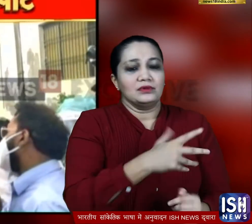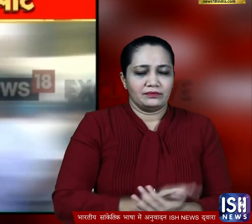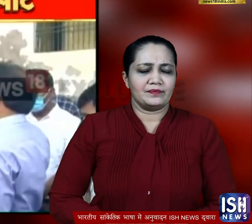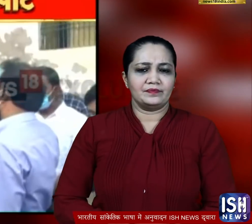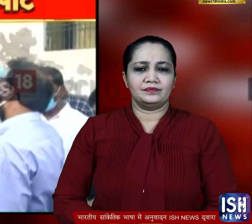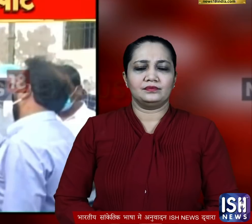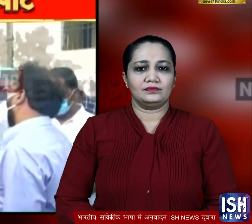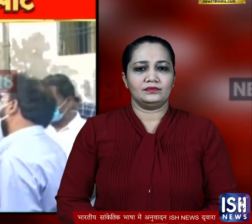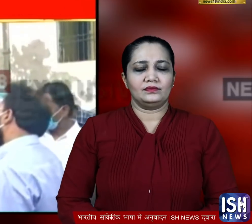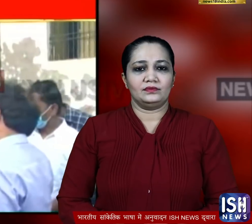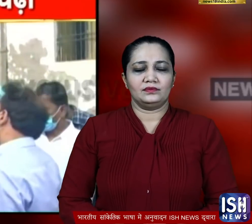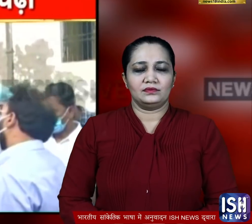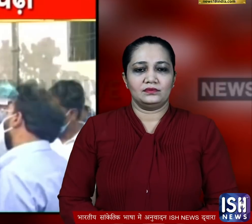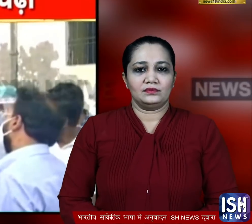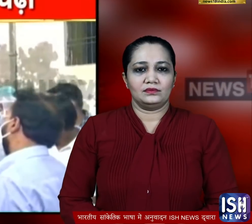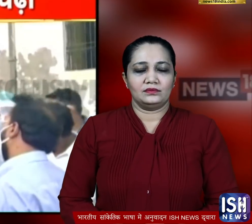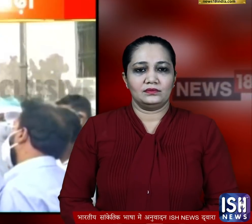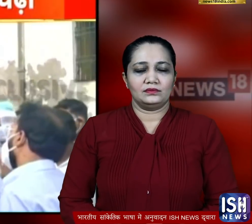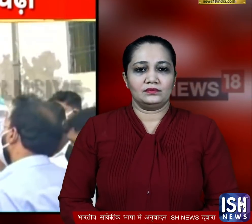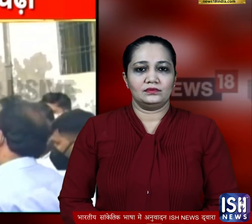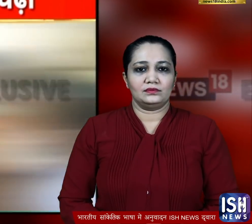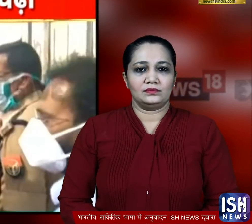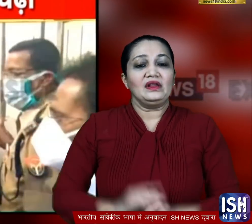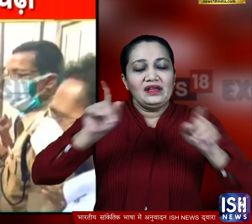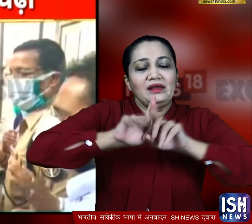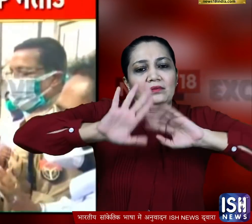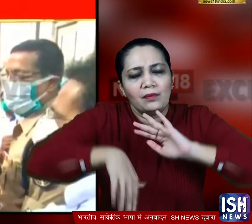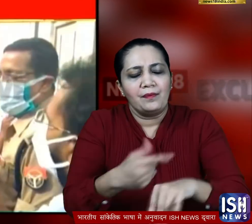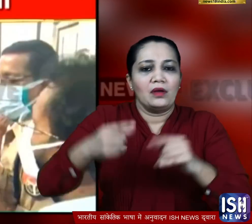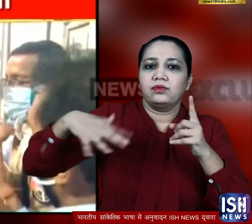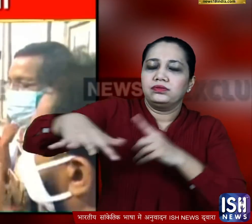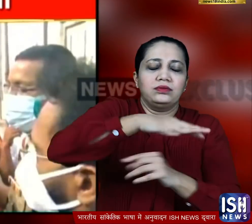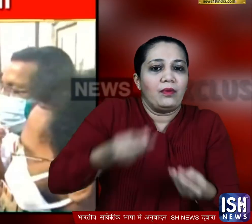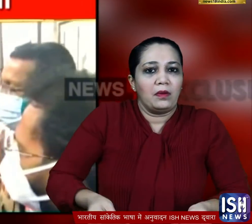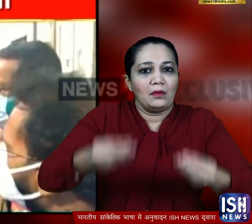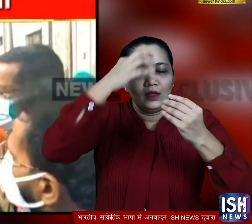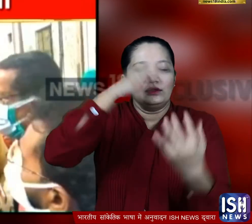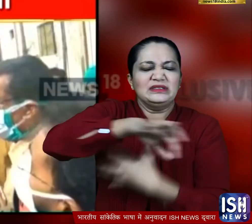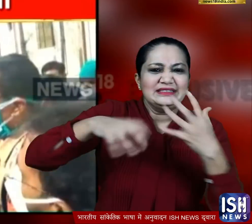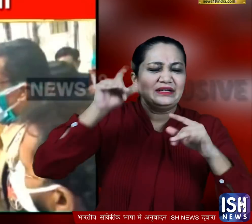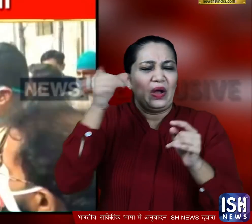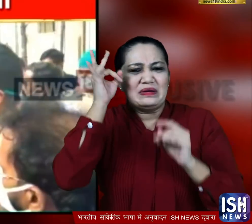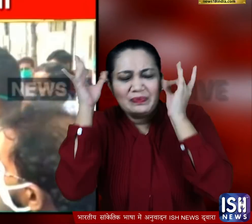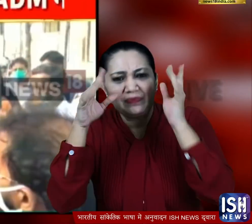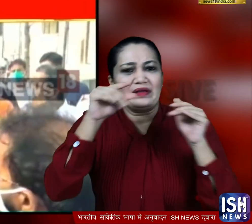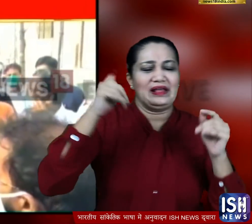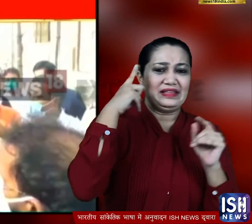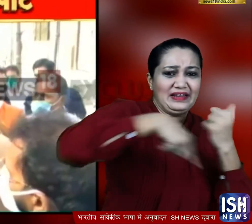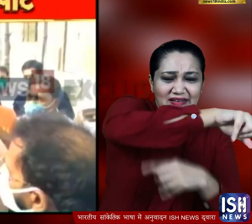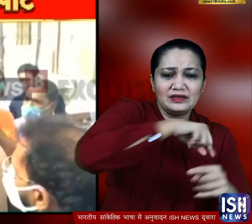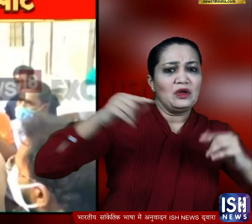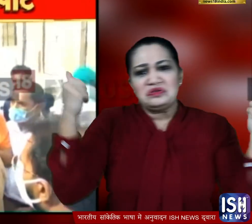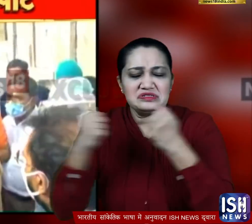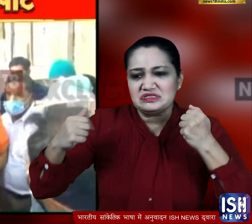उतार दिया। तुरंत 2 मिनट उतारूंगा। इसके बाद तो वहां का माहौल और गर्मा गया। गुस्से से लाल हुए पार्टी के